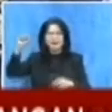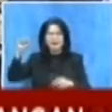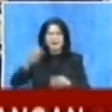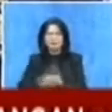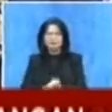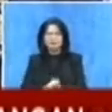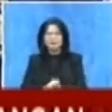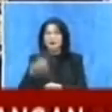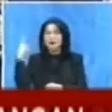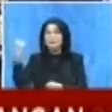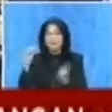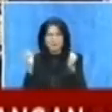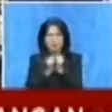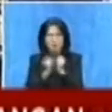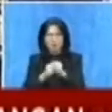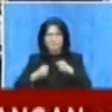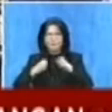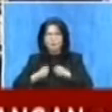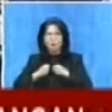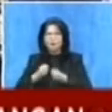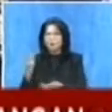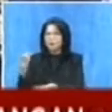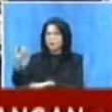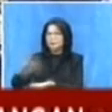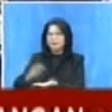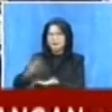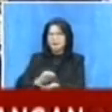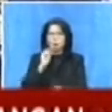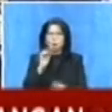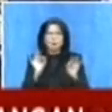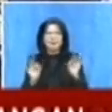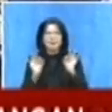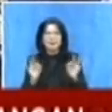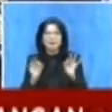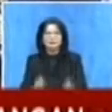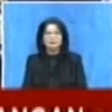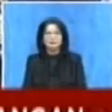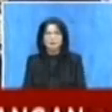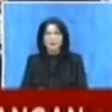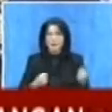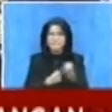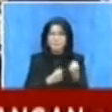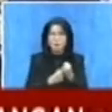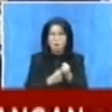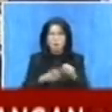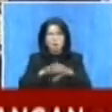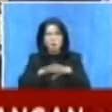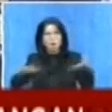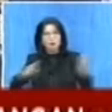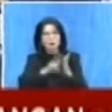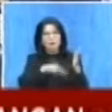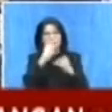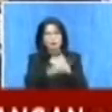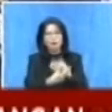Pemerintah berkomitmen untuk memperkuat investasi pemerintah di bidang pendidikan, antara lain mendukung perluasan program